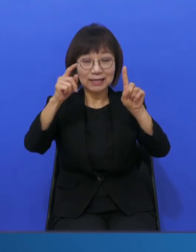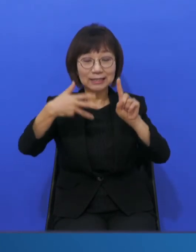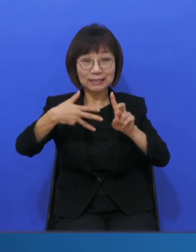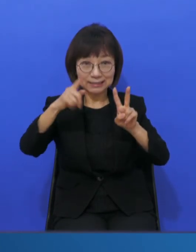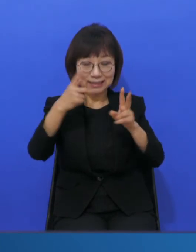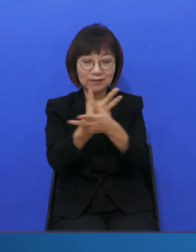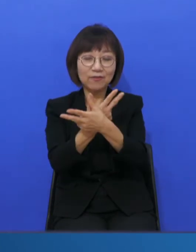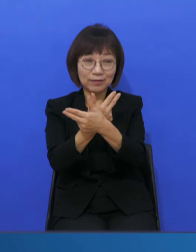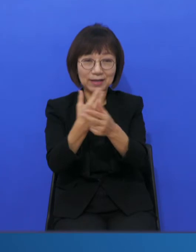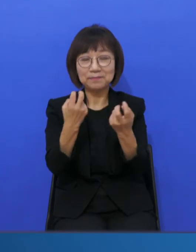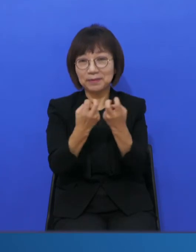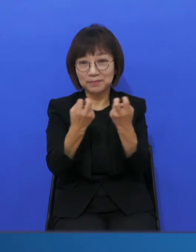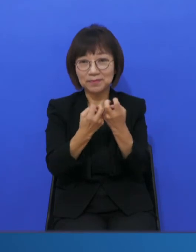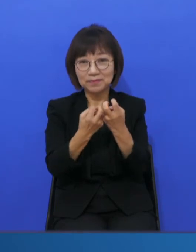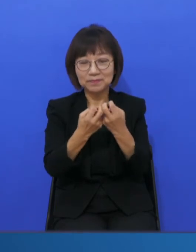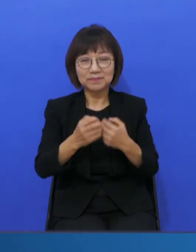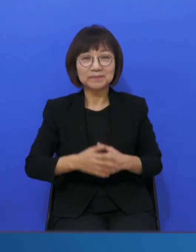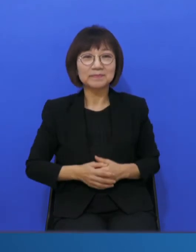온라인으로 진행됩니다.